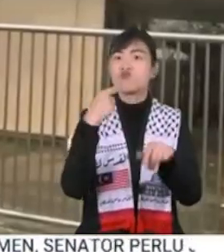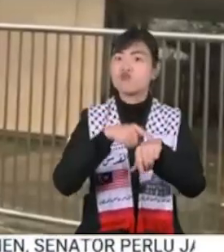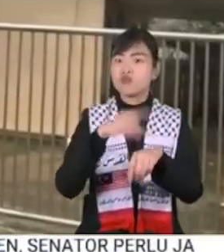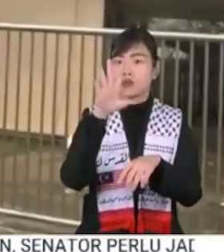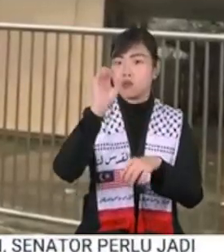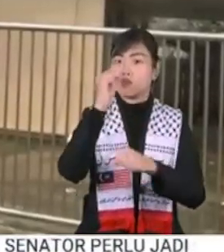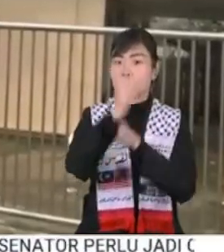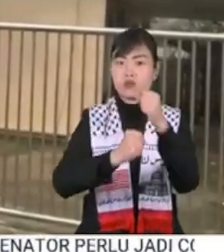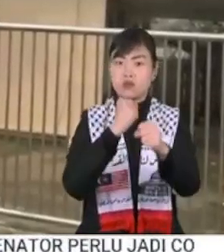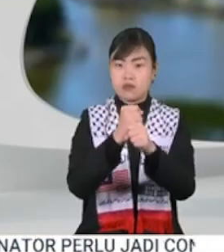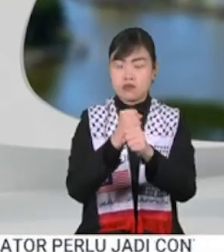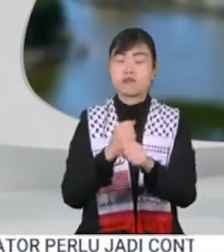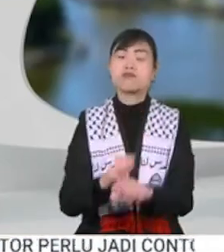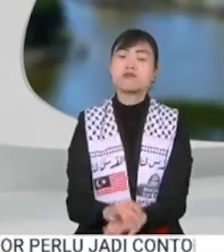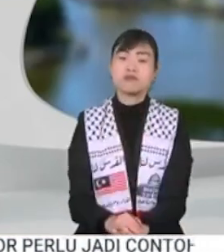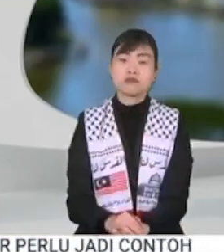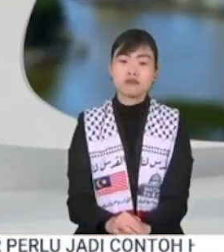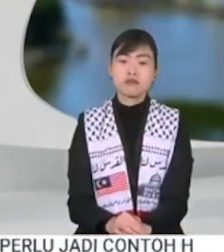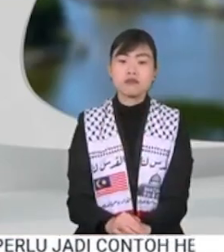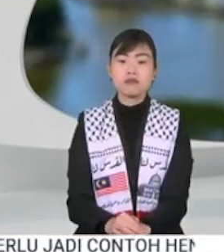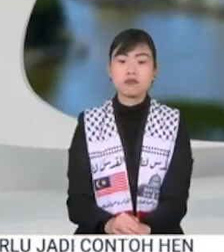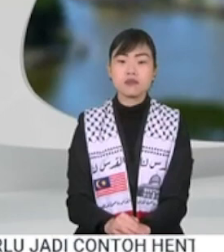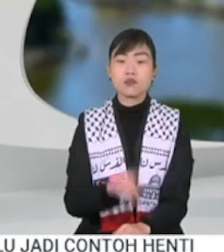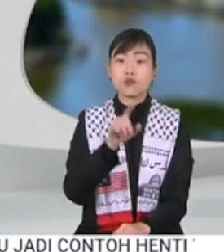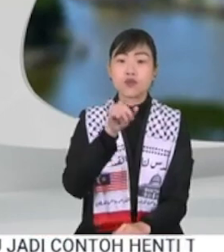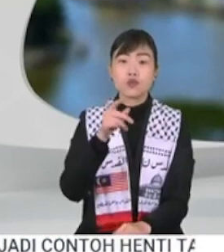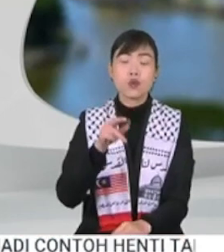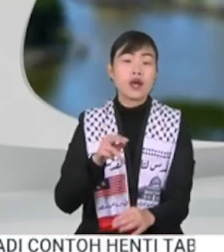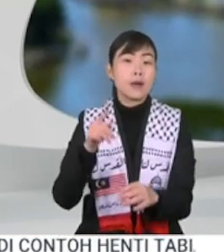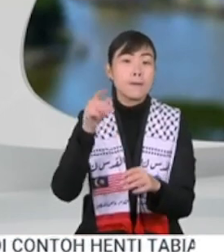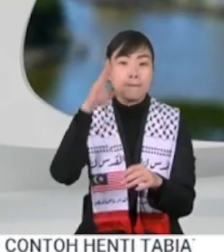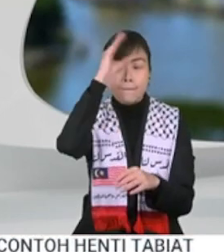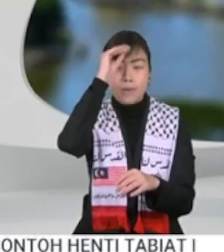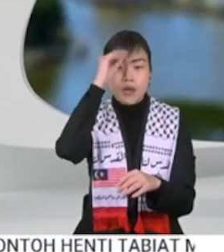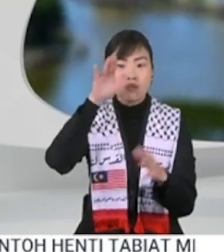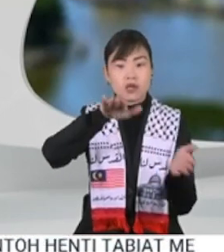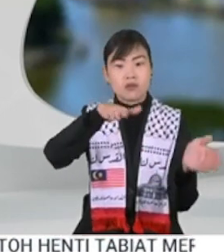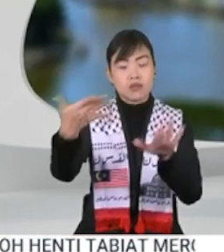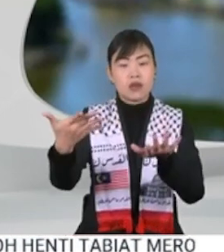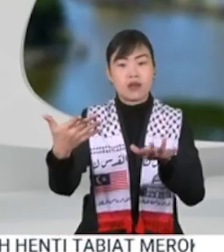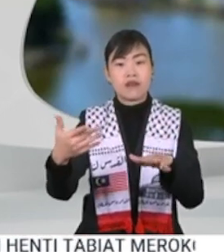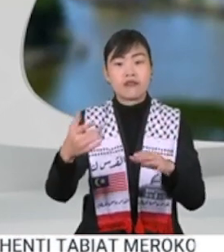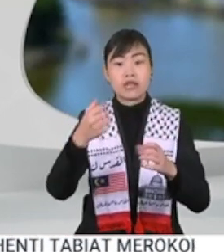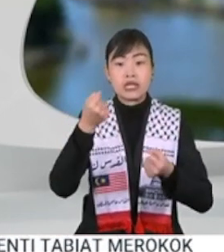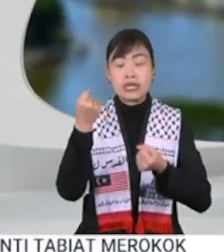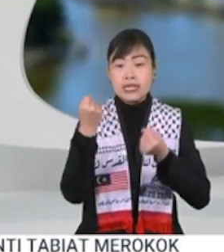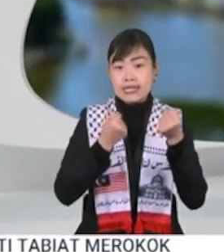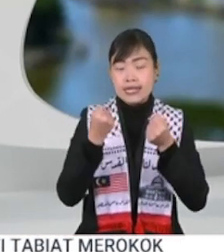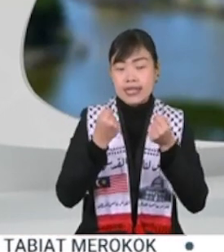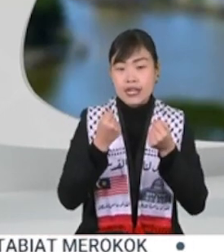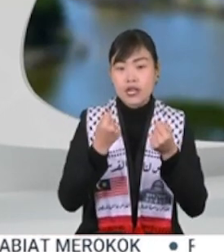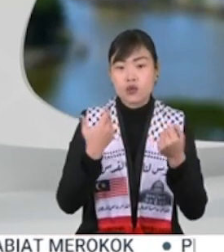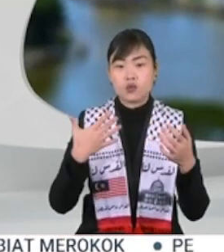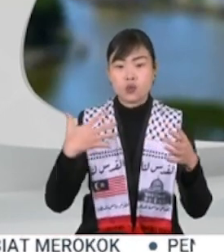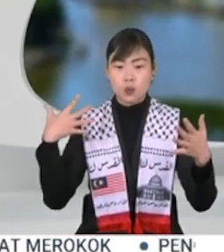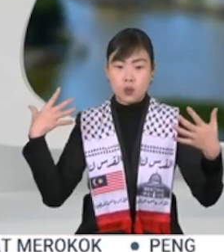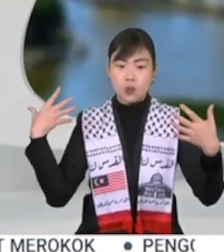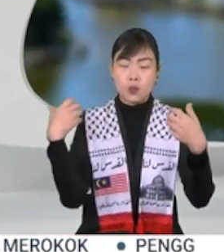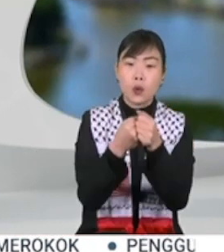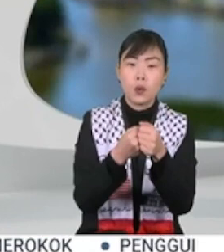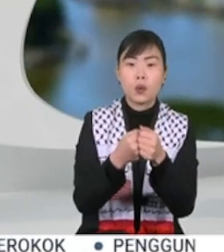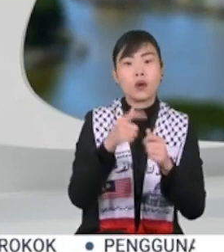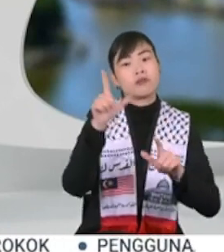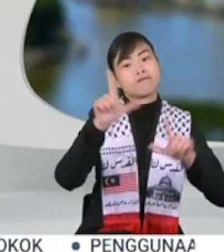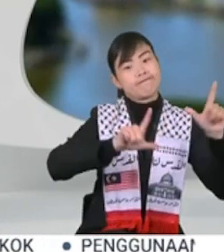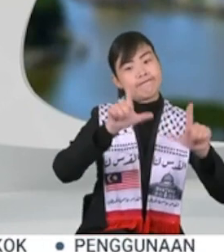50 tahun seorang remaja lelaki maut selepas kereta yang dinaikinya dipercayai merempuh belakang